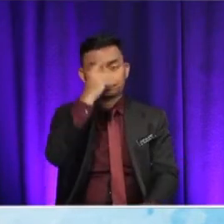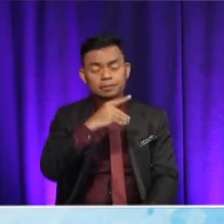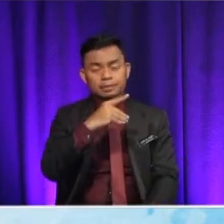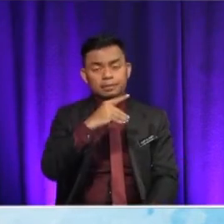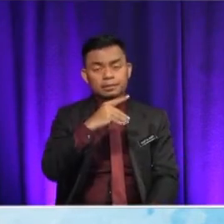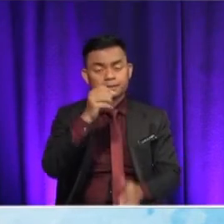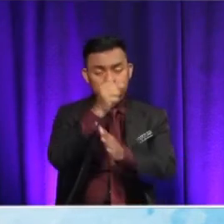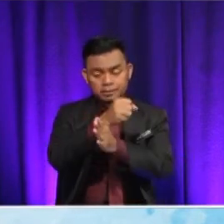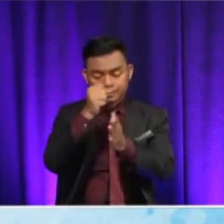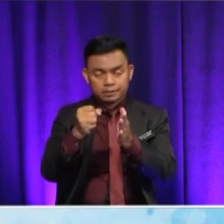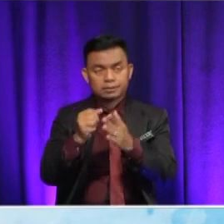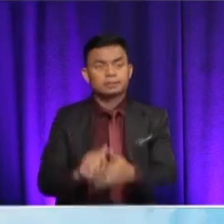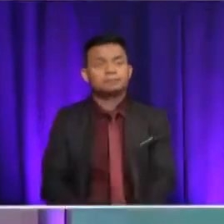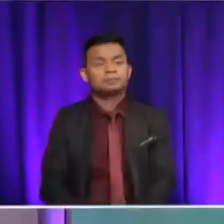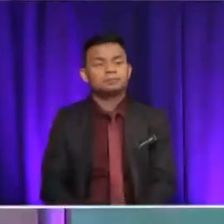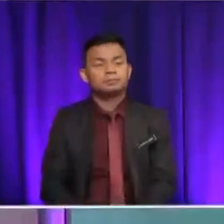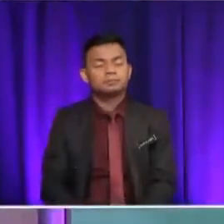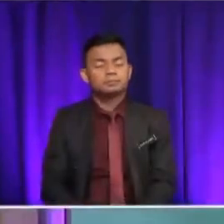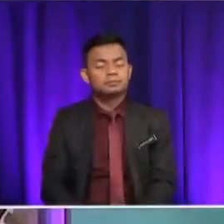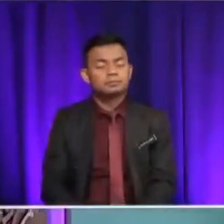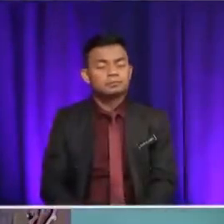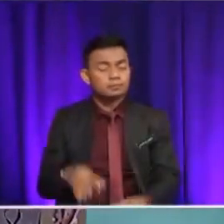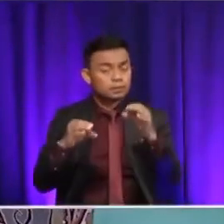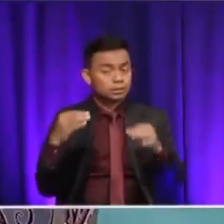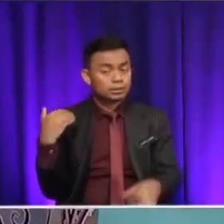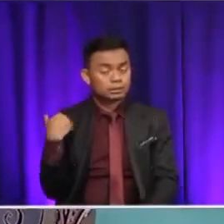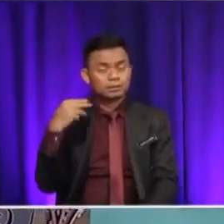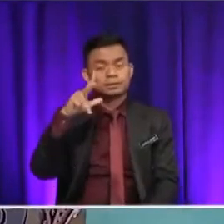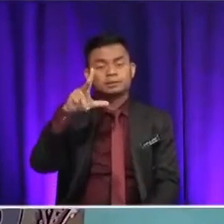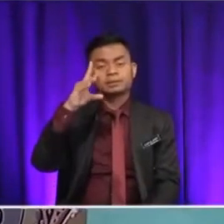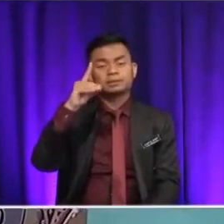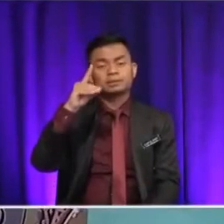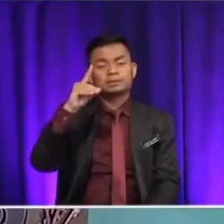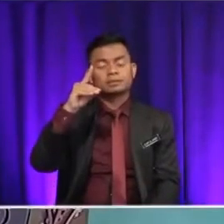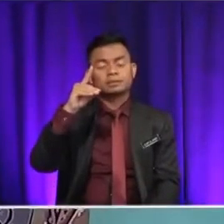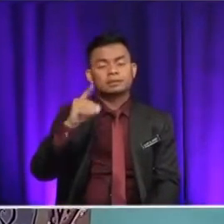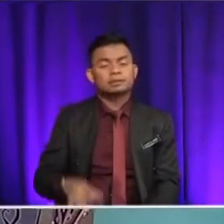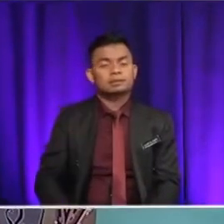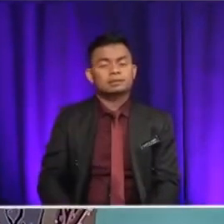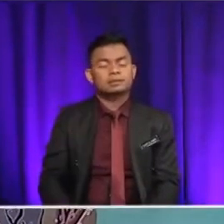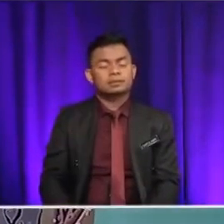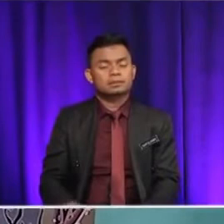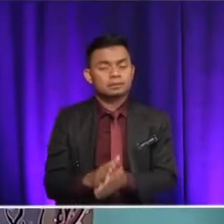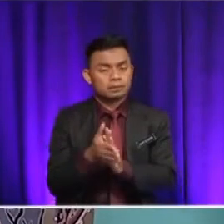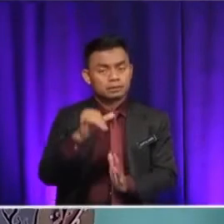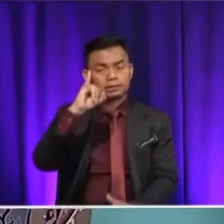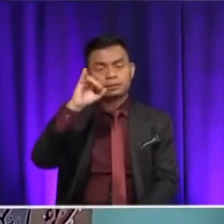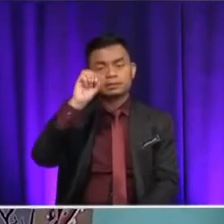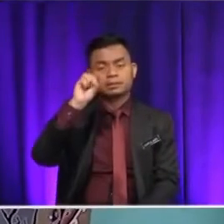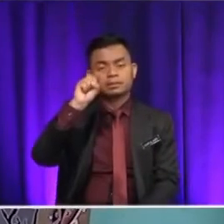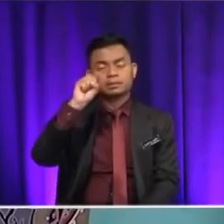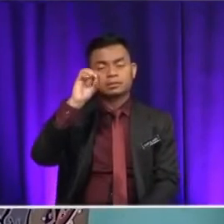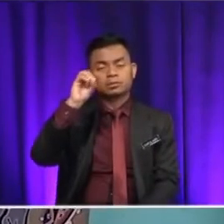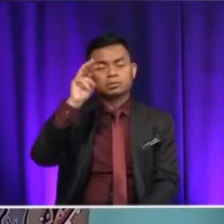So yang ini dah tentu ada 3 dimensi, ada panjang, lebar dan kedalaman. Ia adalah isometri. Okey.